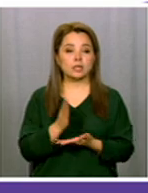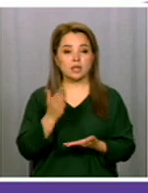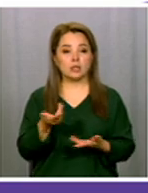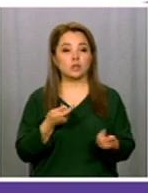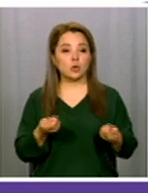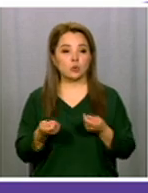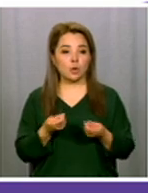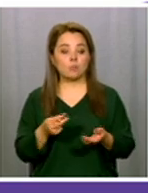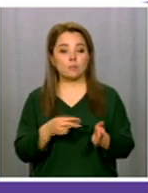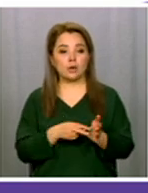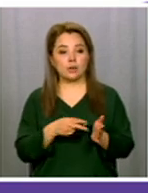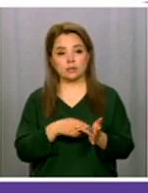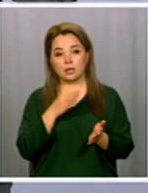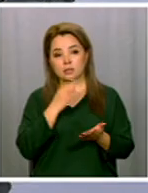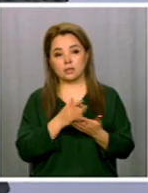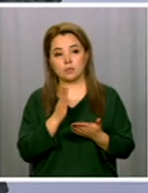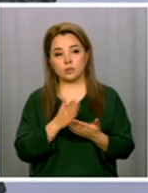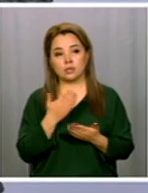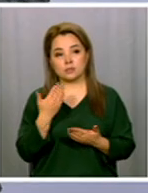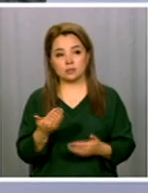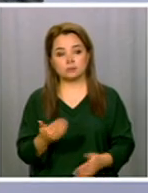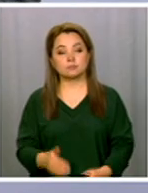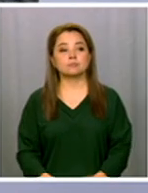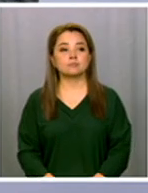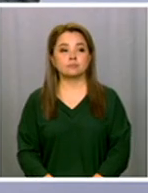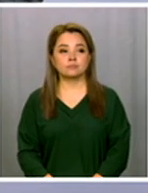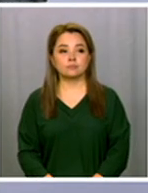рөлін бағалайсыздар.